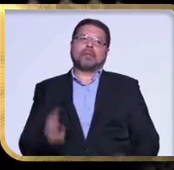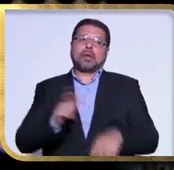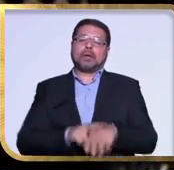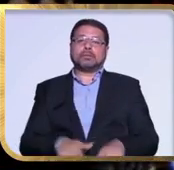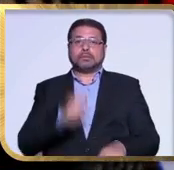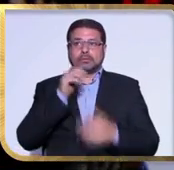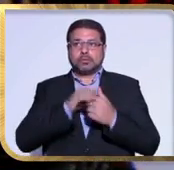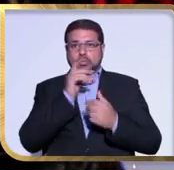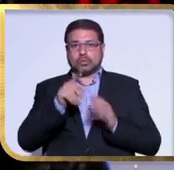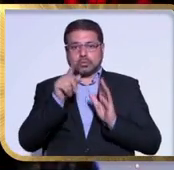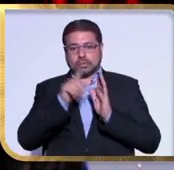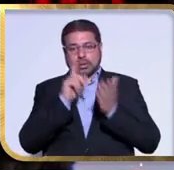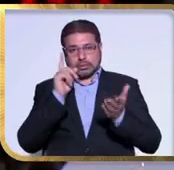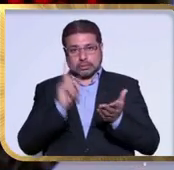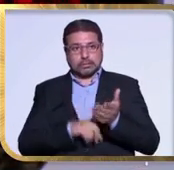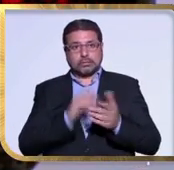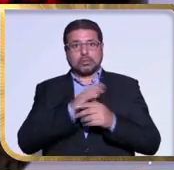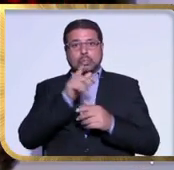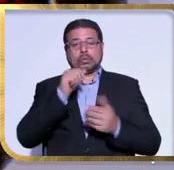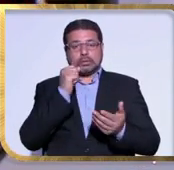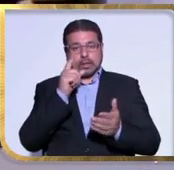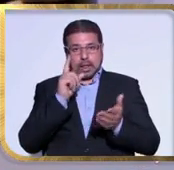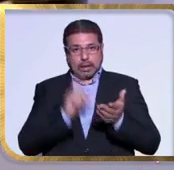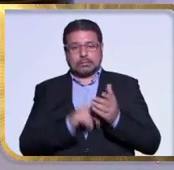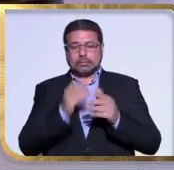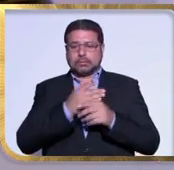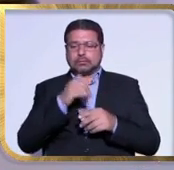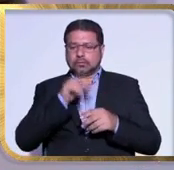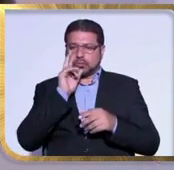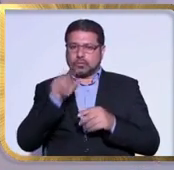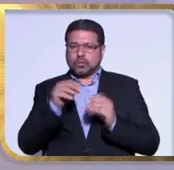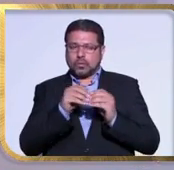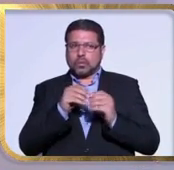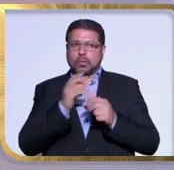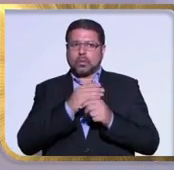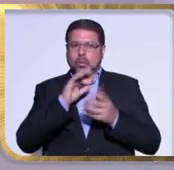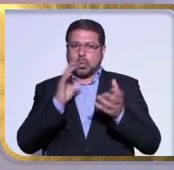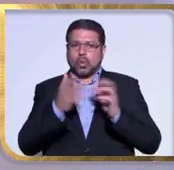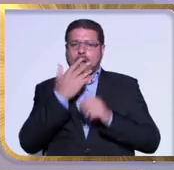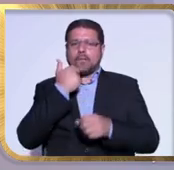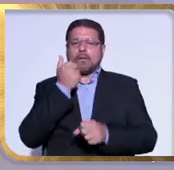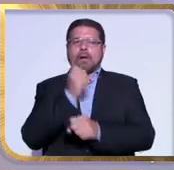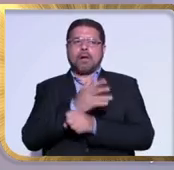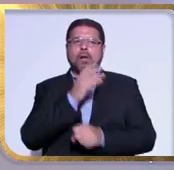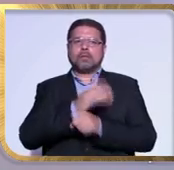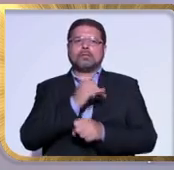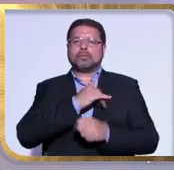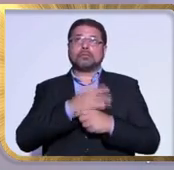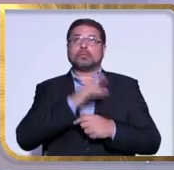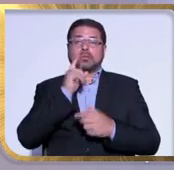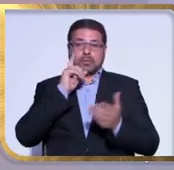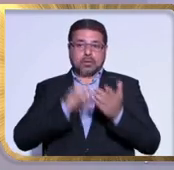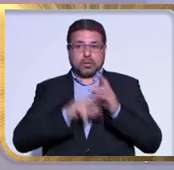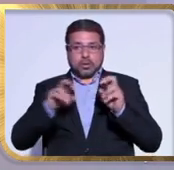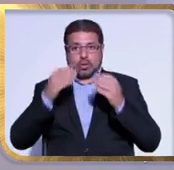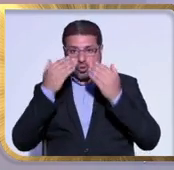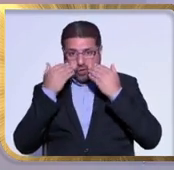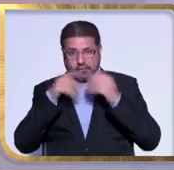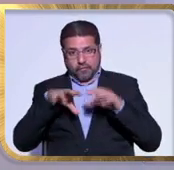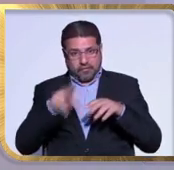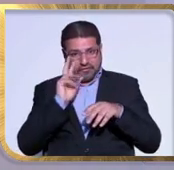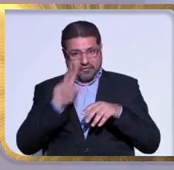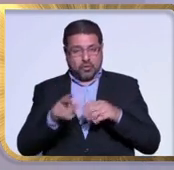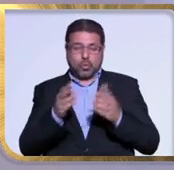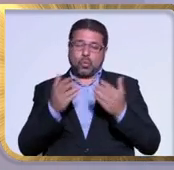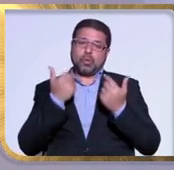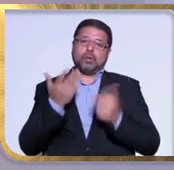اللي احنا المفروض نلتزم به انه ينبغي حمل ذلك على كونه حلالم طالما لم يثبت لي على